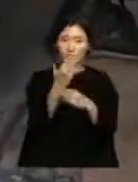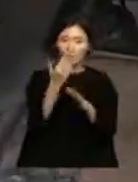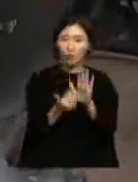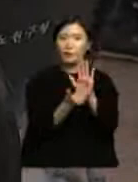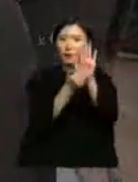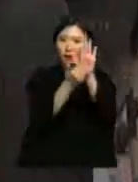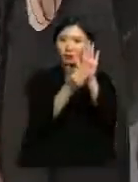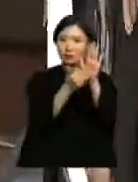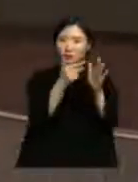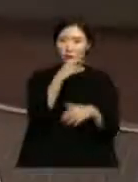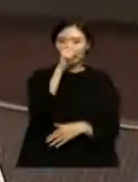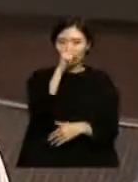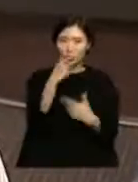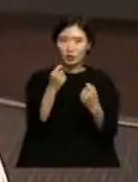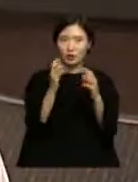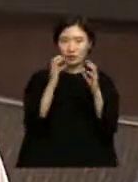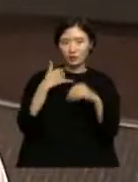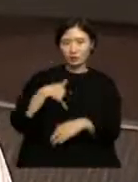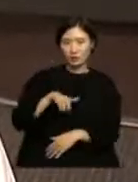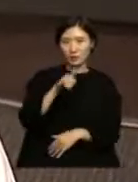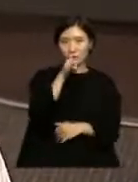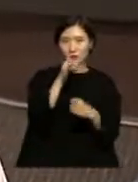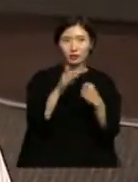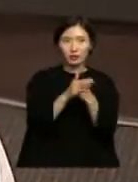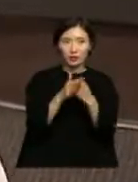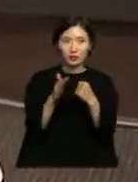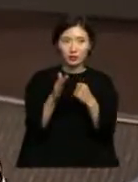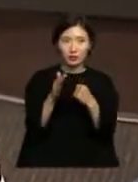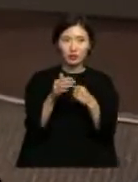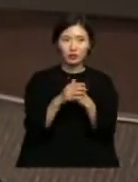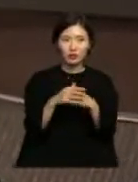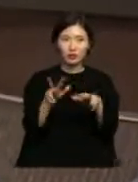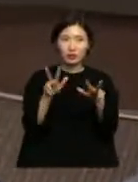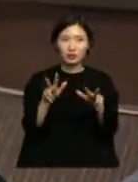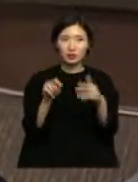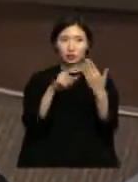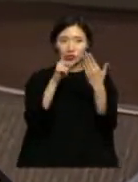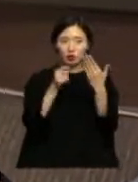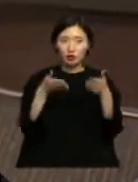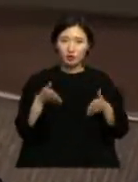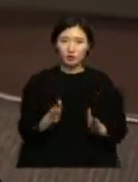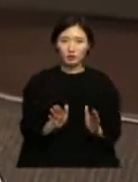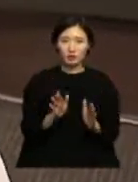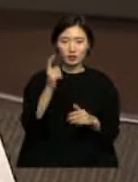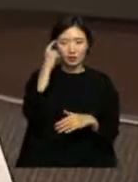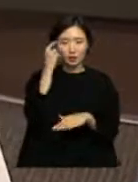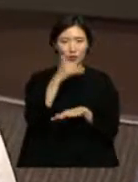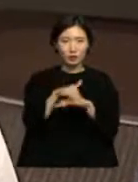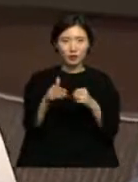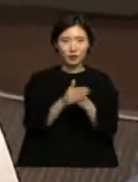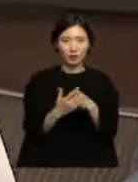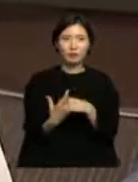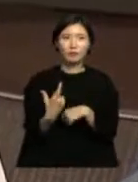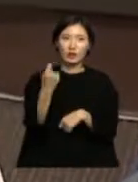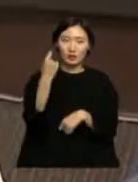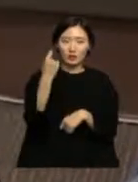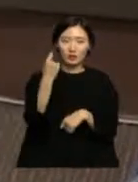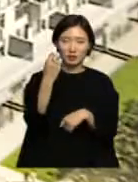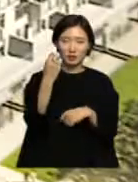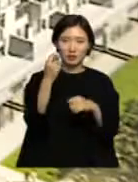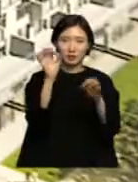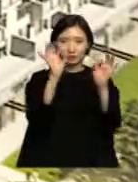있고 애도 있고 하니까 이제 곧 있으면 이제 9월달에 출산 예정이어서 빨리 이것저것 또